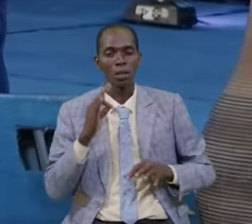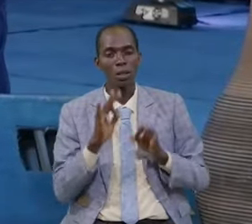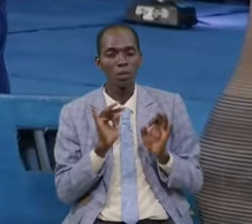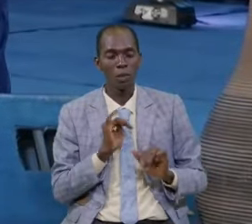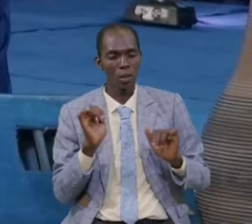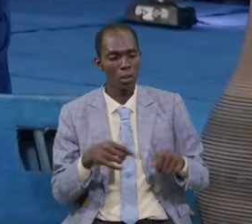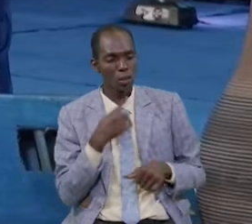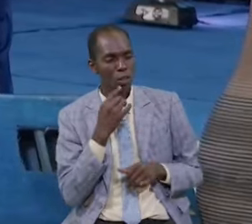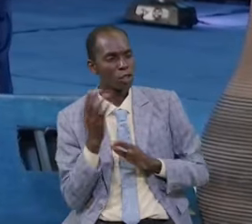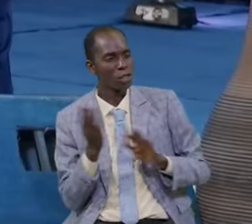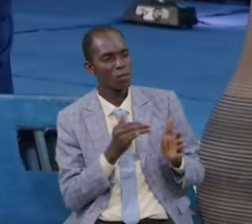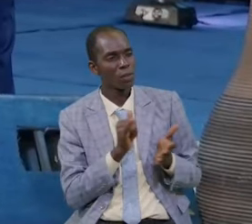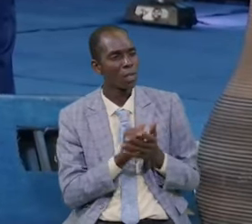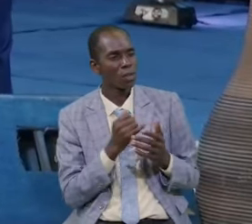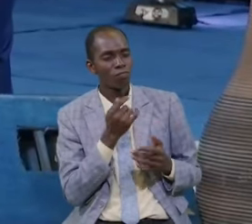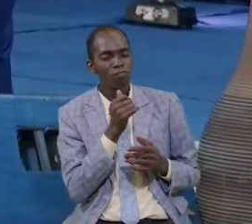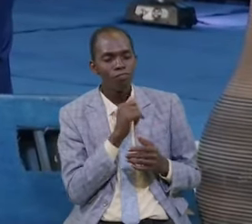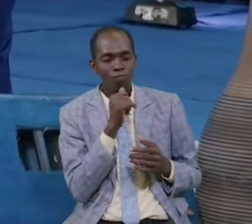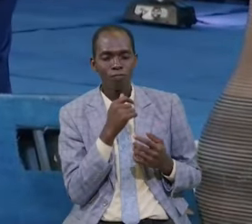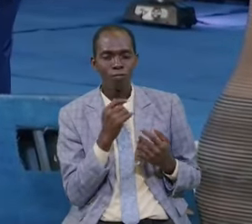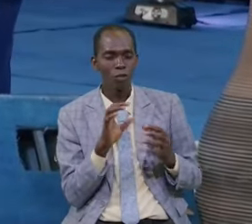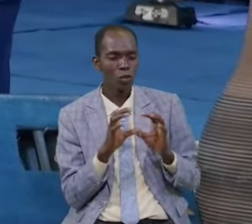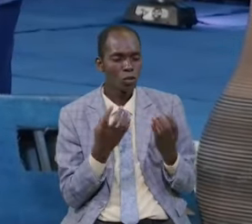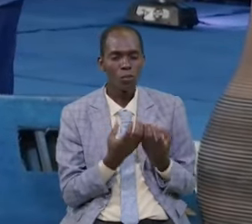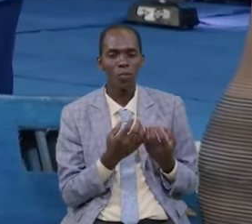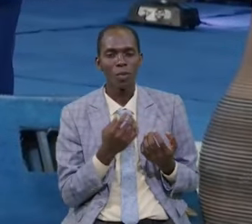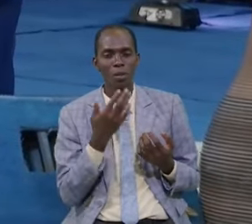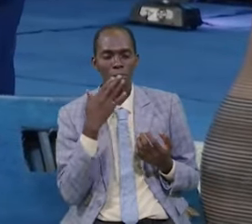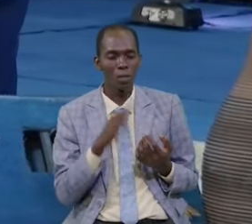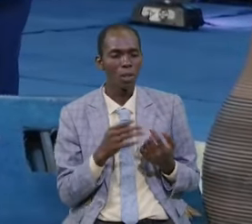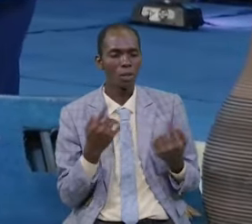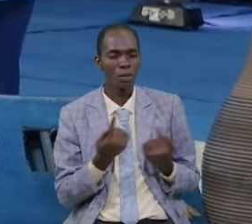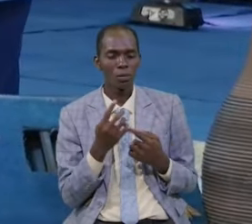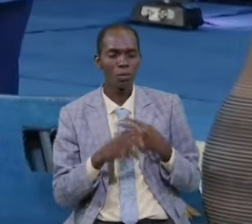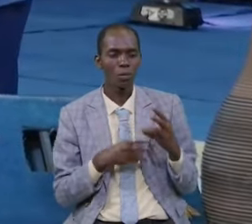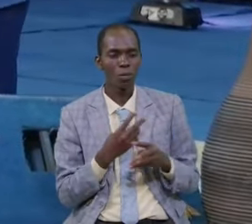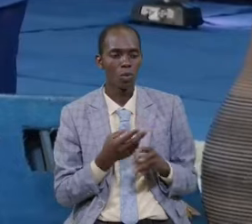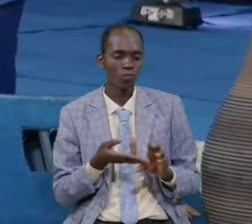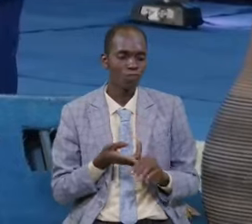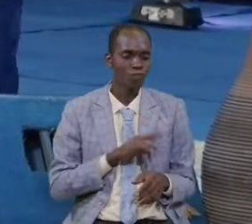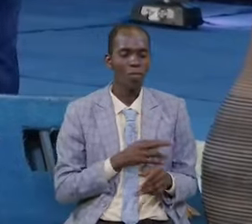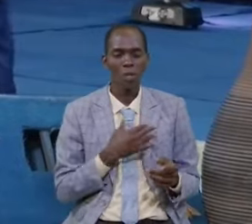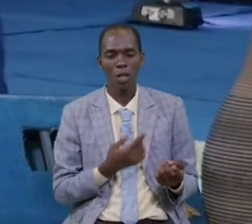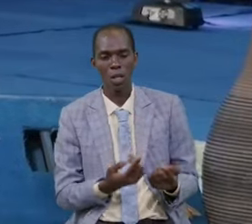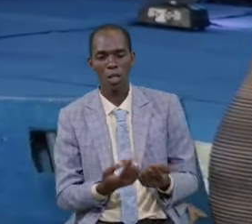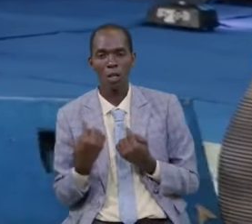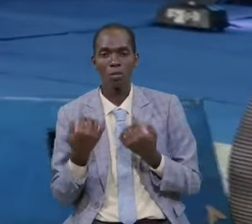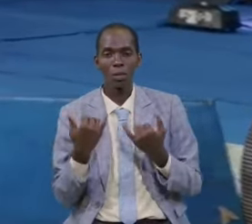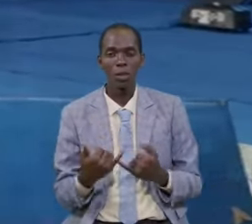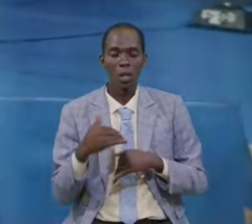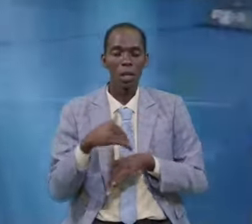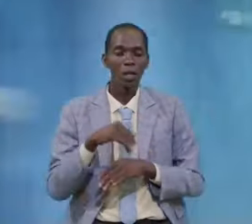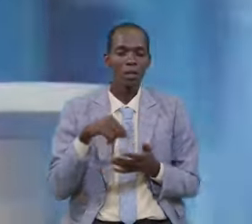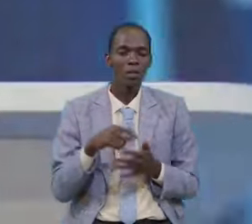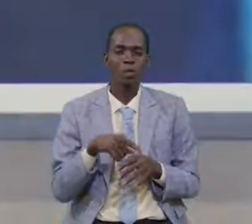gang, de quitter l'occultisme, et de sortir, et de venir maintenant, en ce moment même. Tu as déjà passé assez de